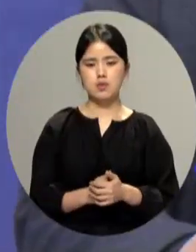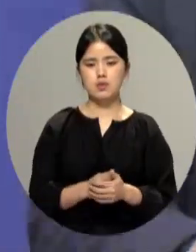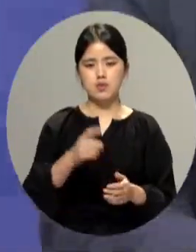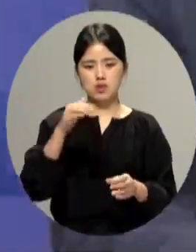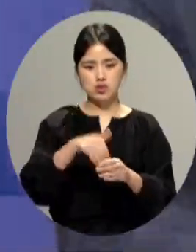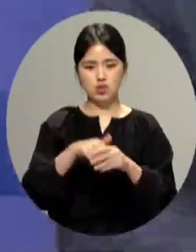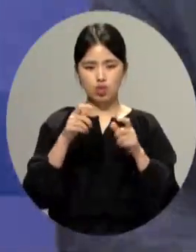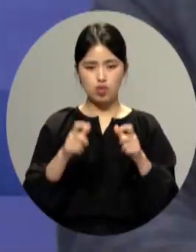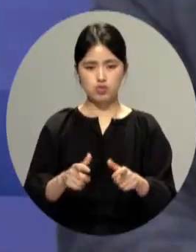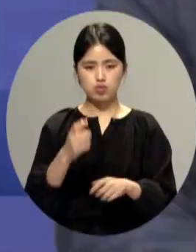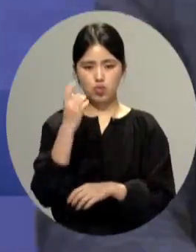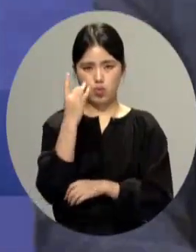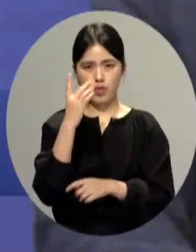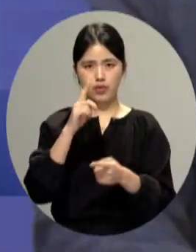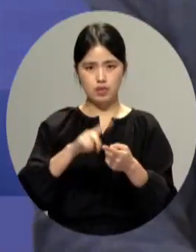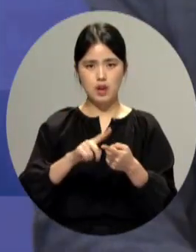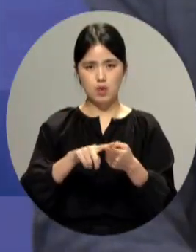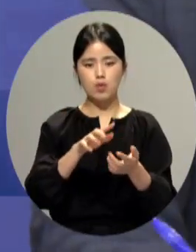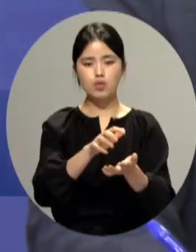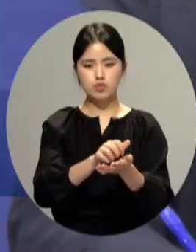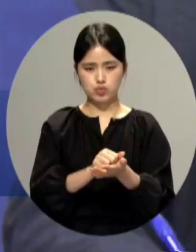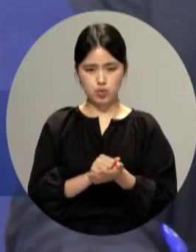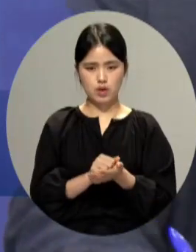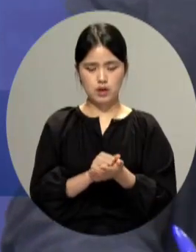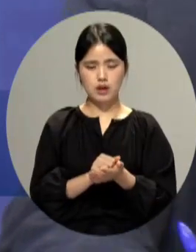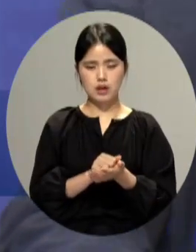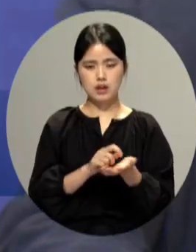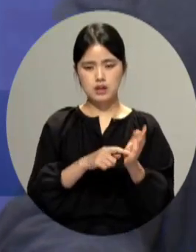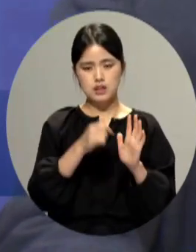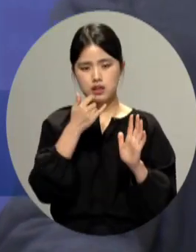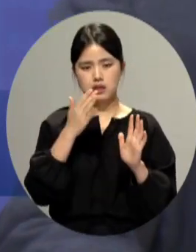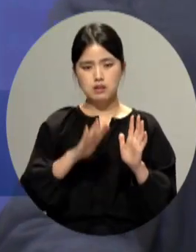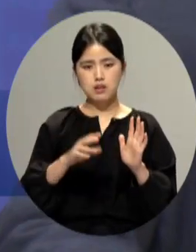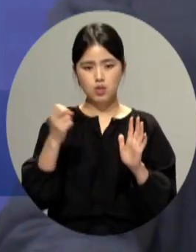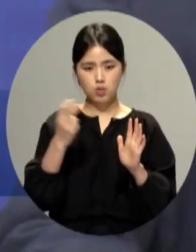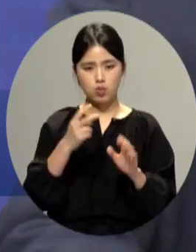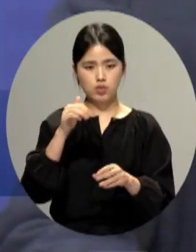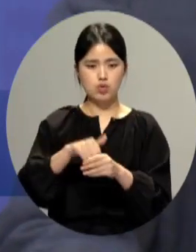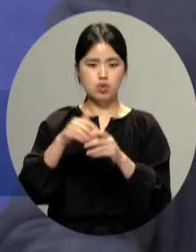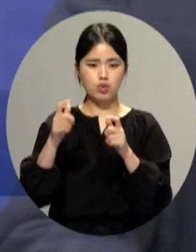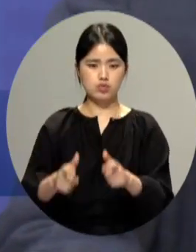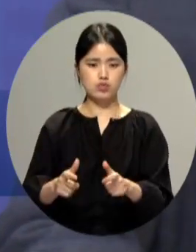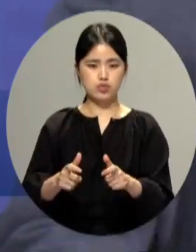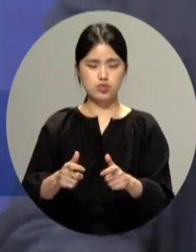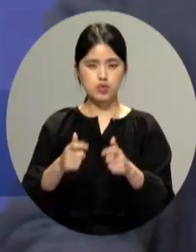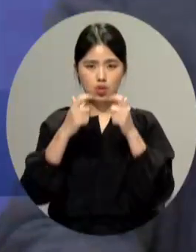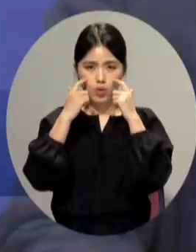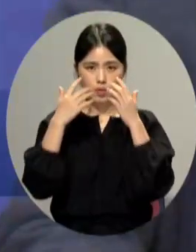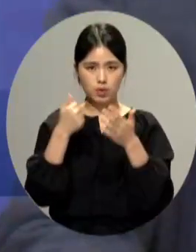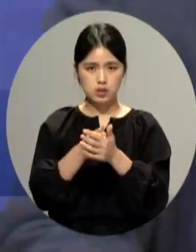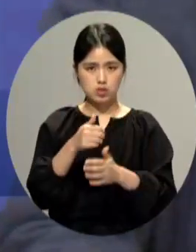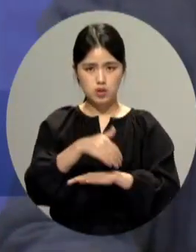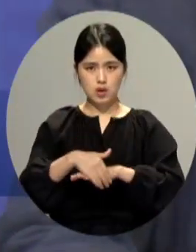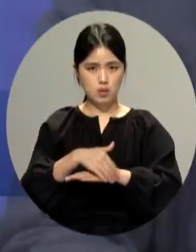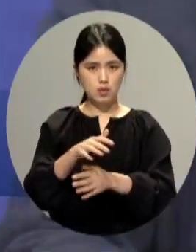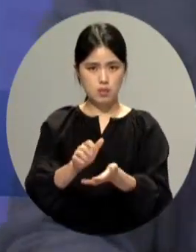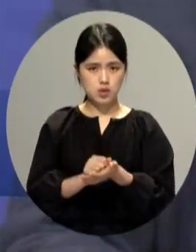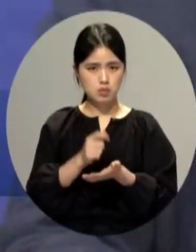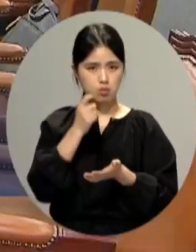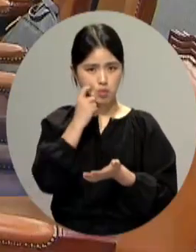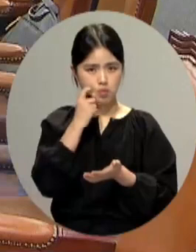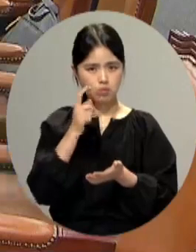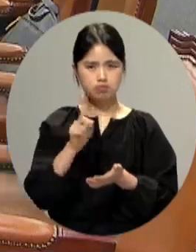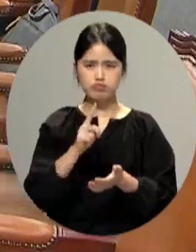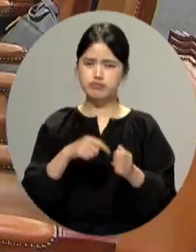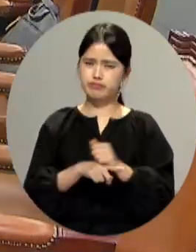획정이 원안을 수용하겠다는 입장을 밝혔는데 이제 와서 또 선거구 획정안을 받지 못하겠다고 하는 것은 무슨 뜻인지